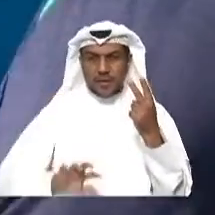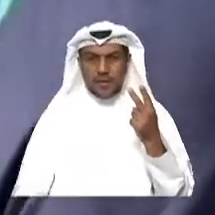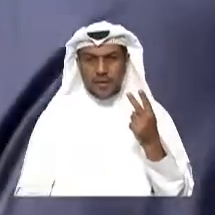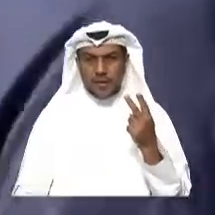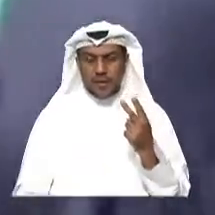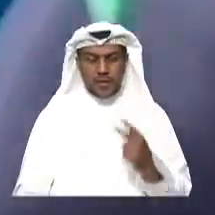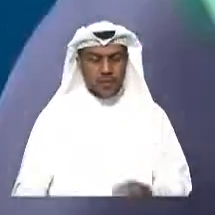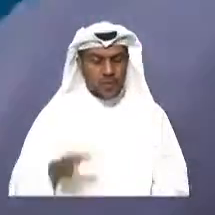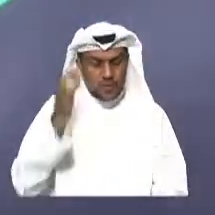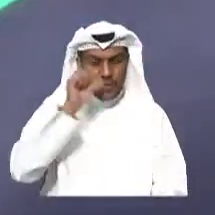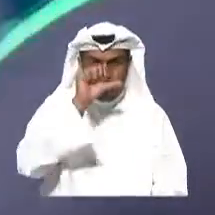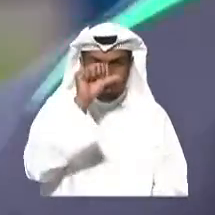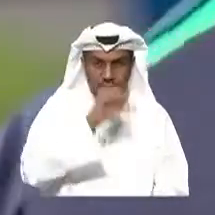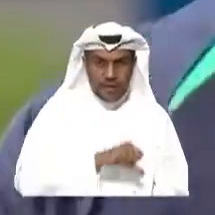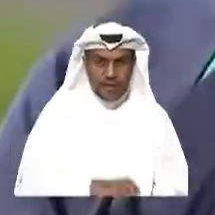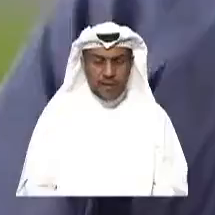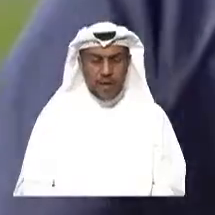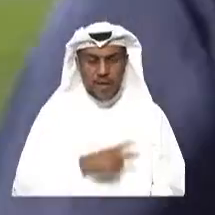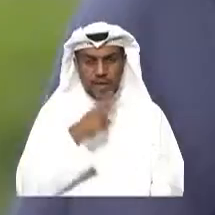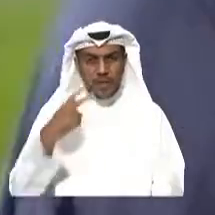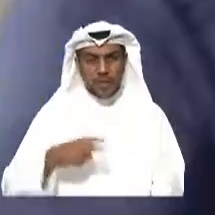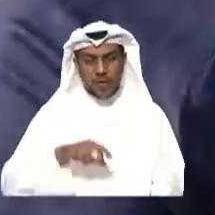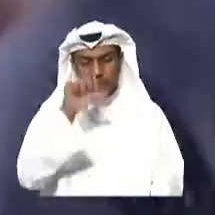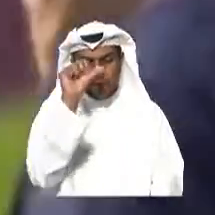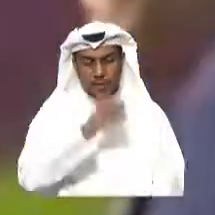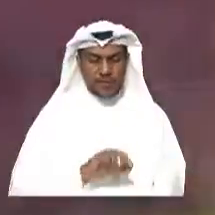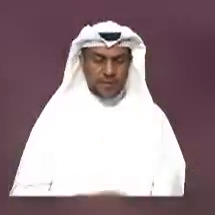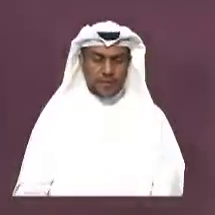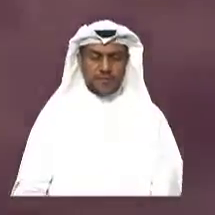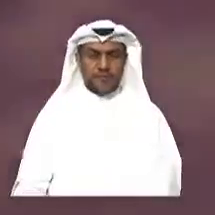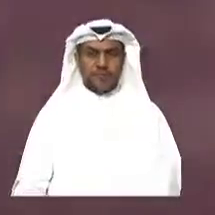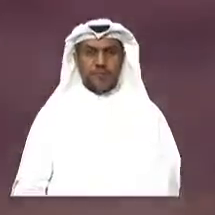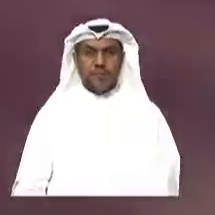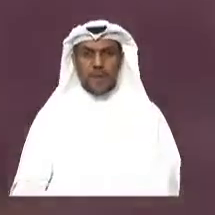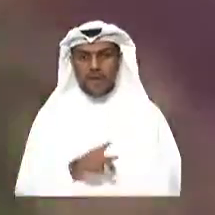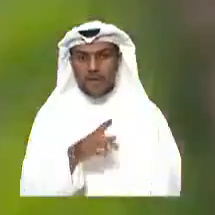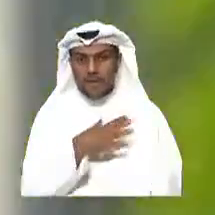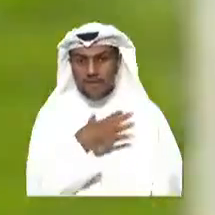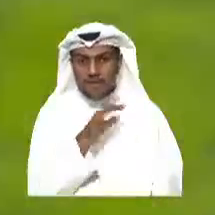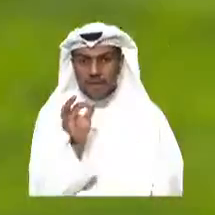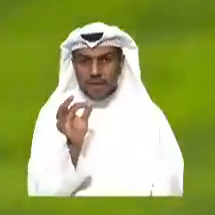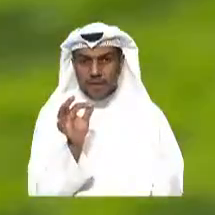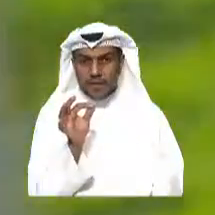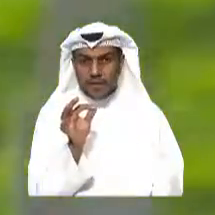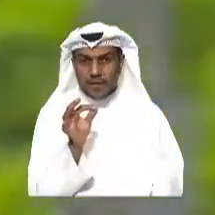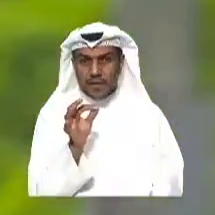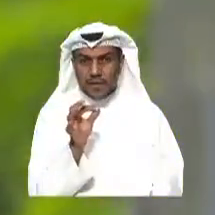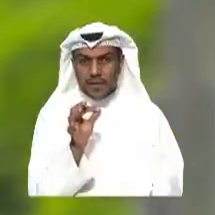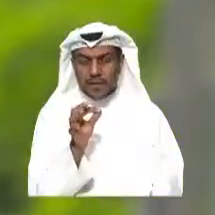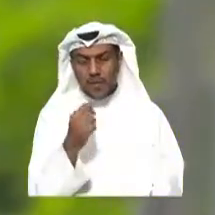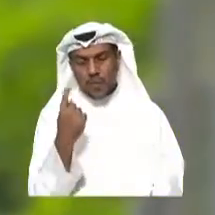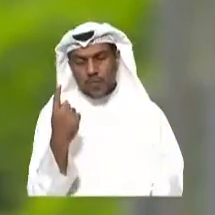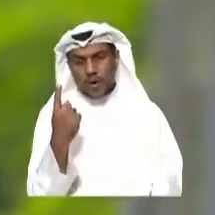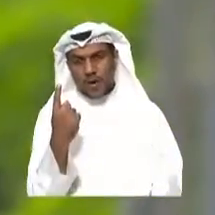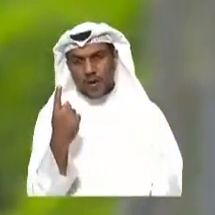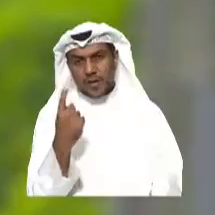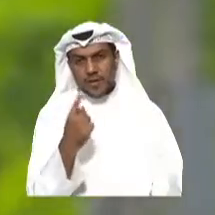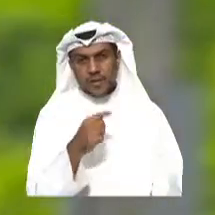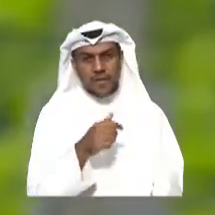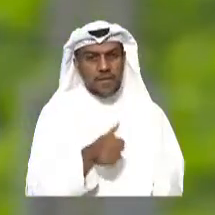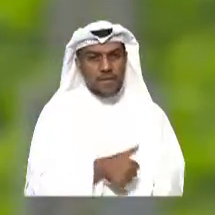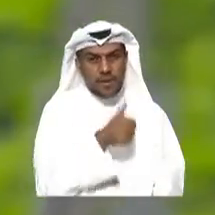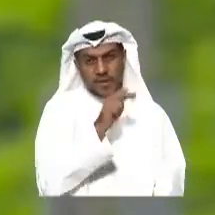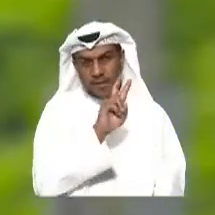بهدف دون رد وخسر من فرنسا في الجوله الرابعه باربعه اهداف مقابله هدف